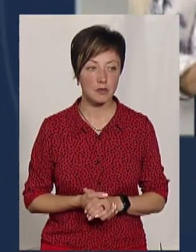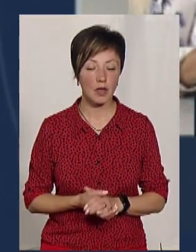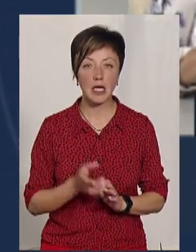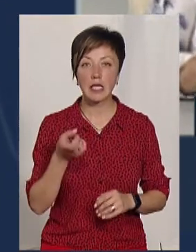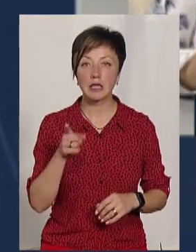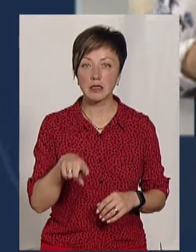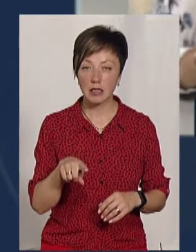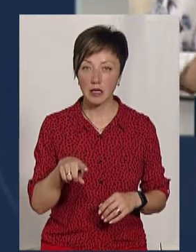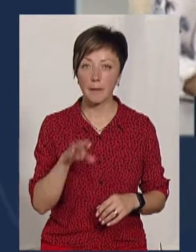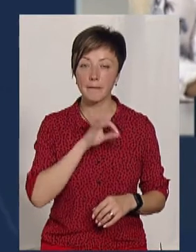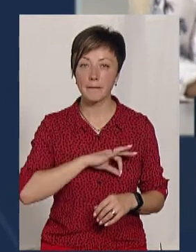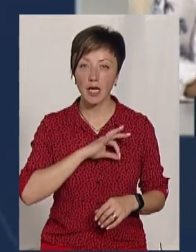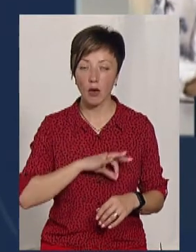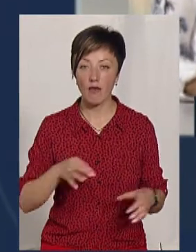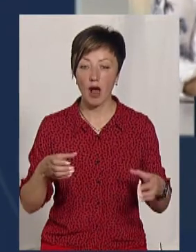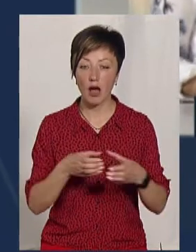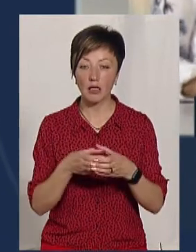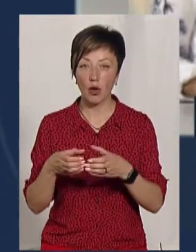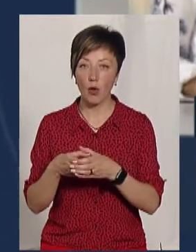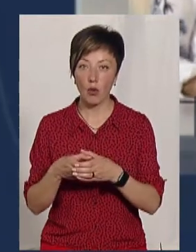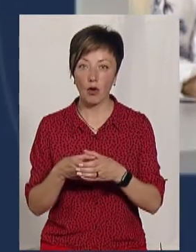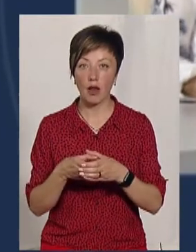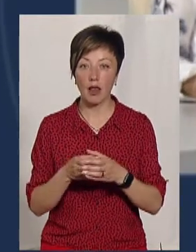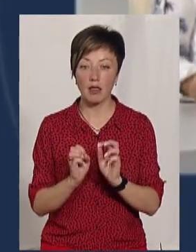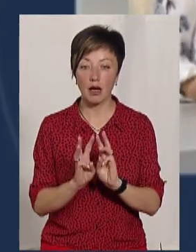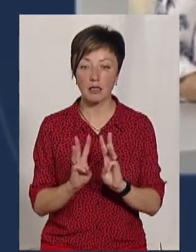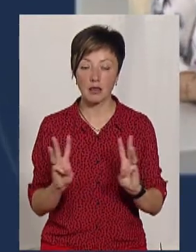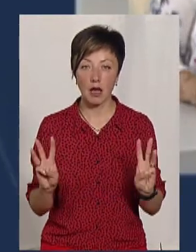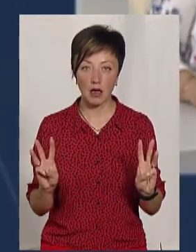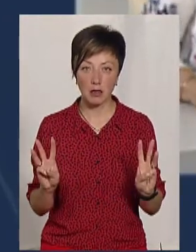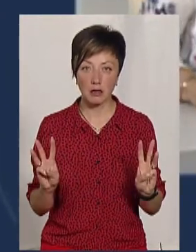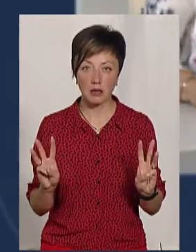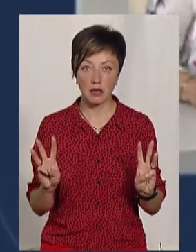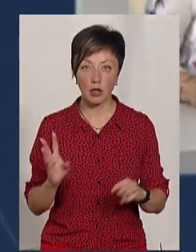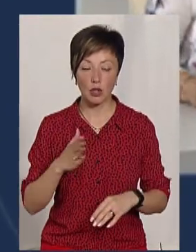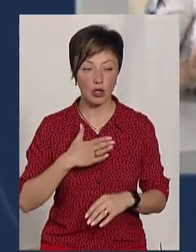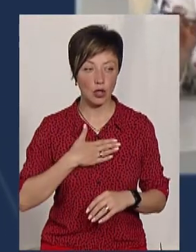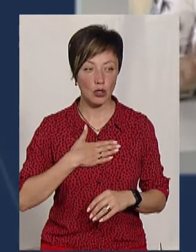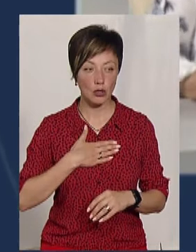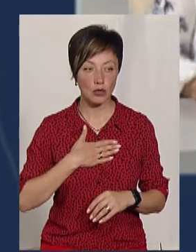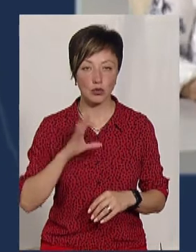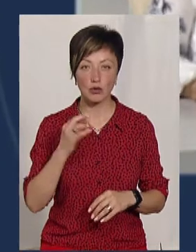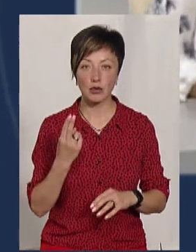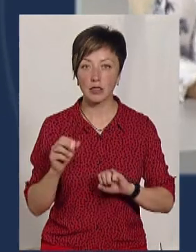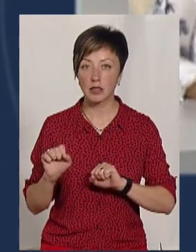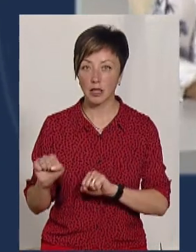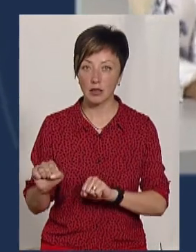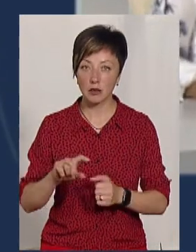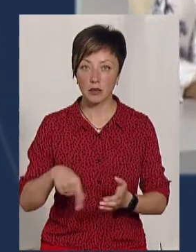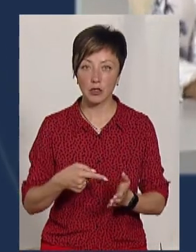Які пільгові категорії на сайті нашого соцзахисту